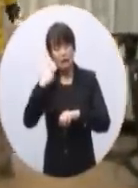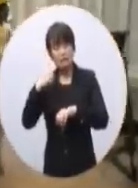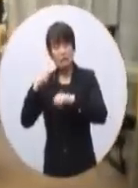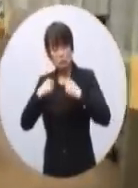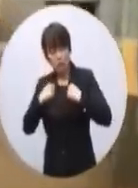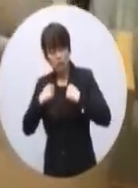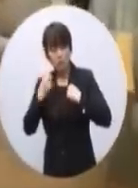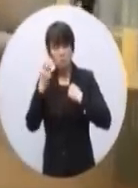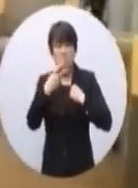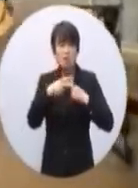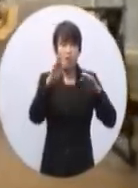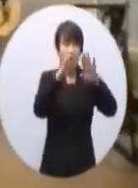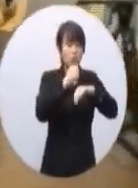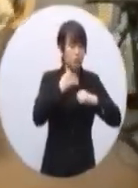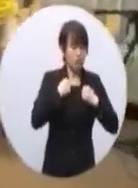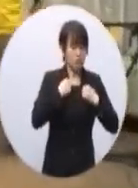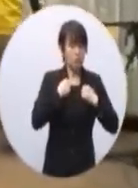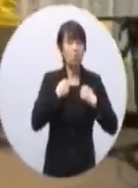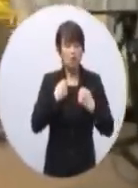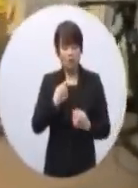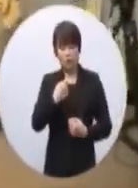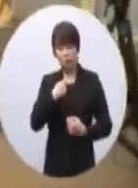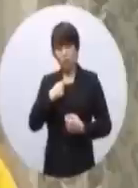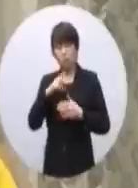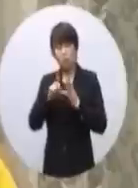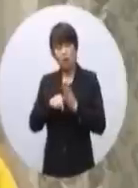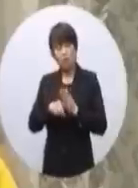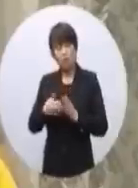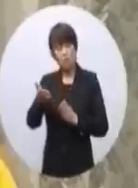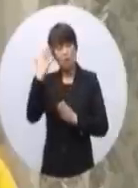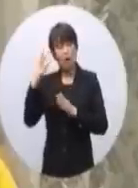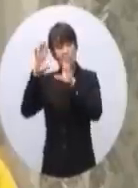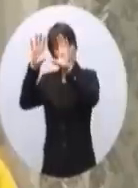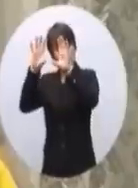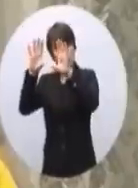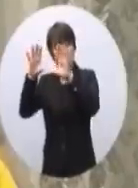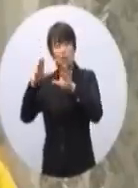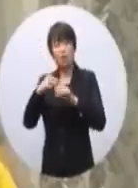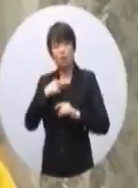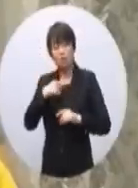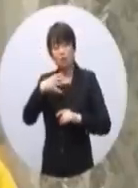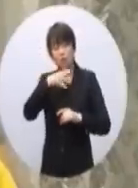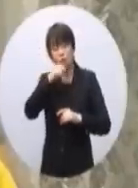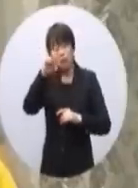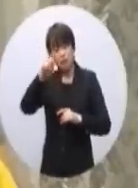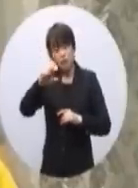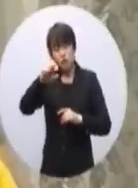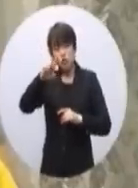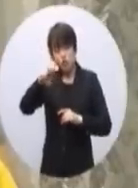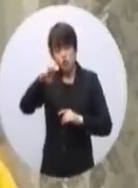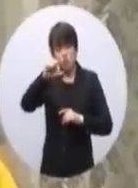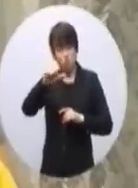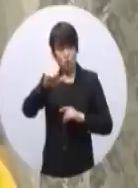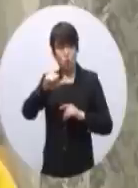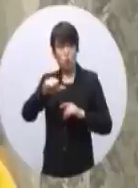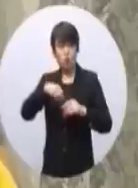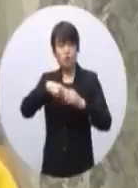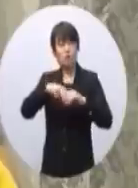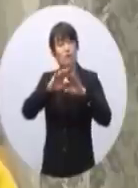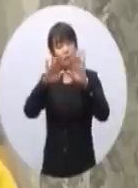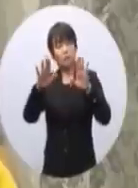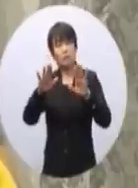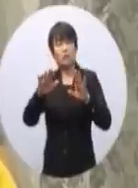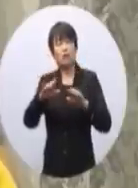り。私もともとねバレーボールやってたんですけど、サッカーは25歳ぐらいとか始めたんですけど、もっと早